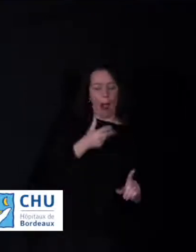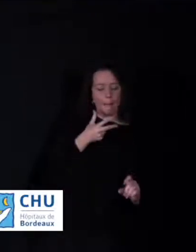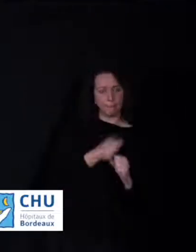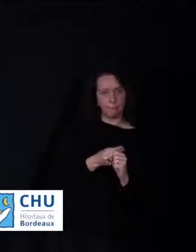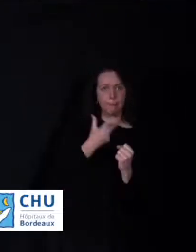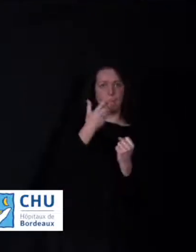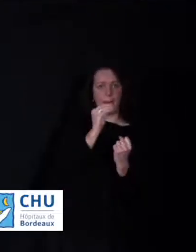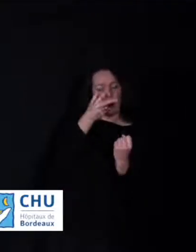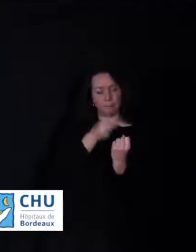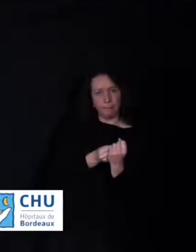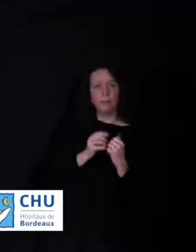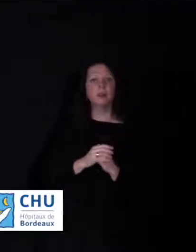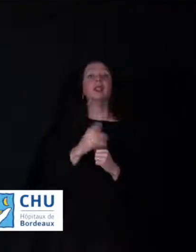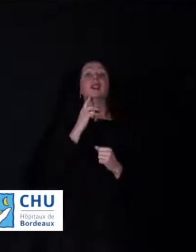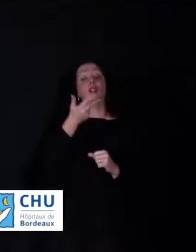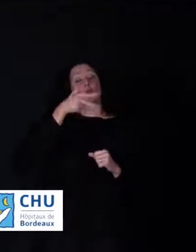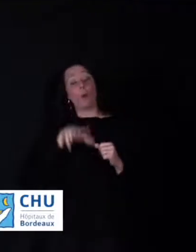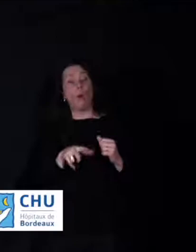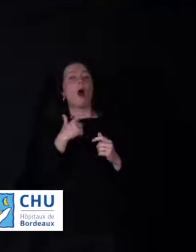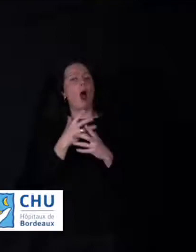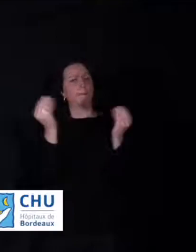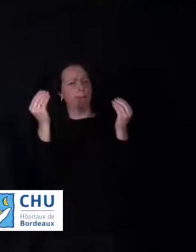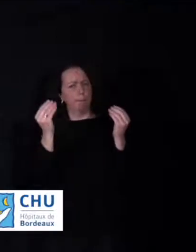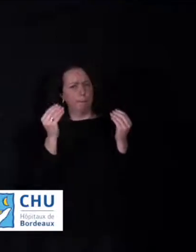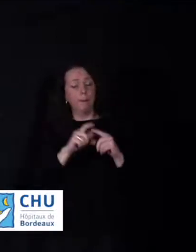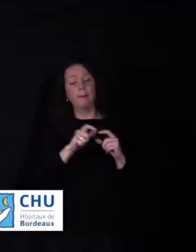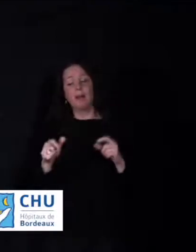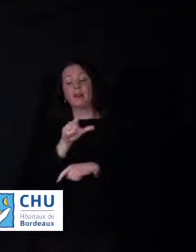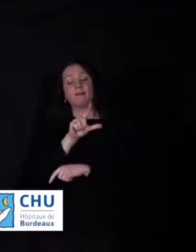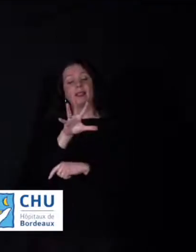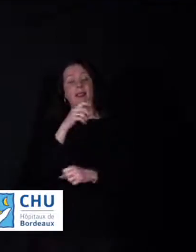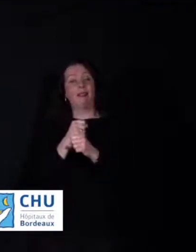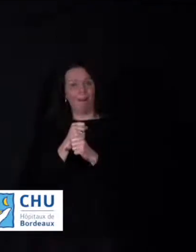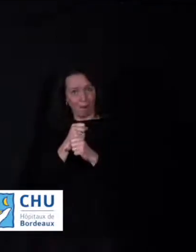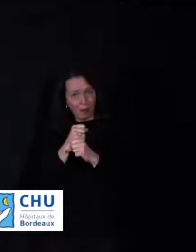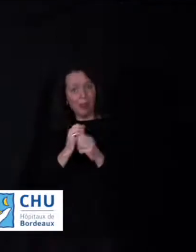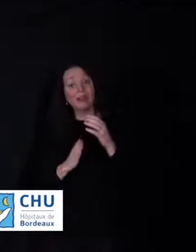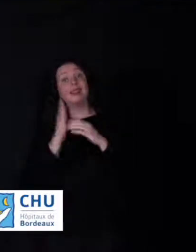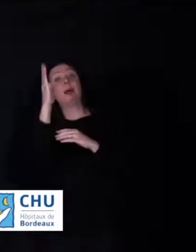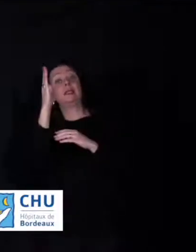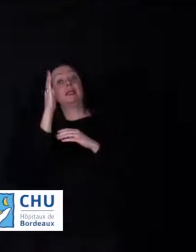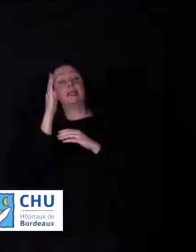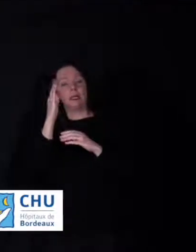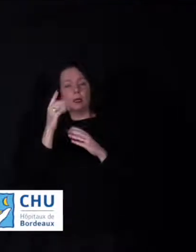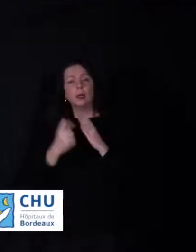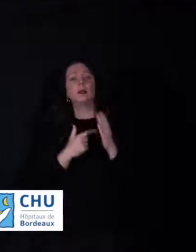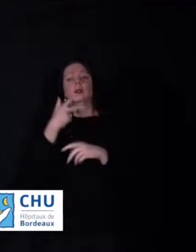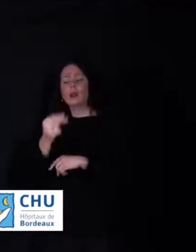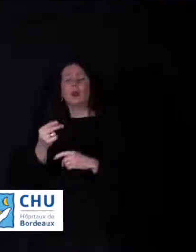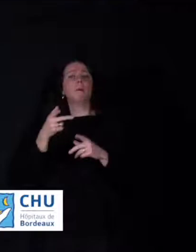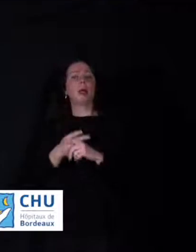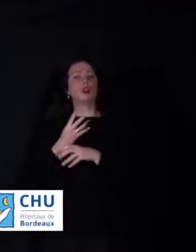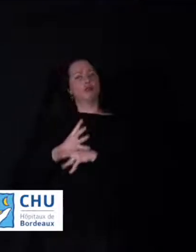timing. L'injection de 3 mois a disparu et après 25 ans, les rappels ne se font plus chez les immunocompétents que tous